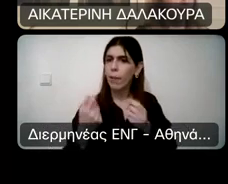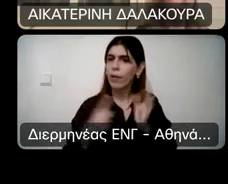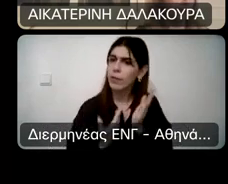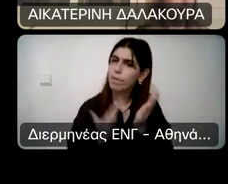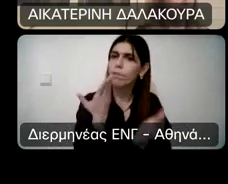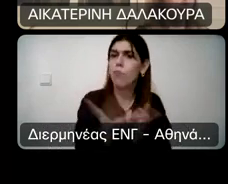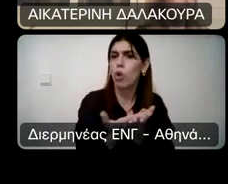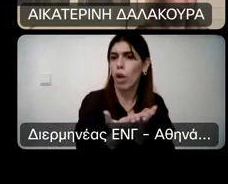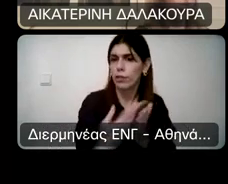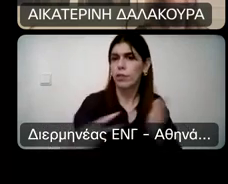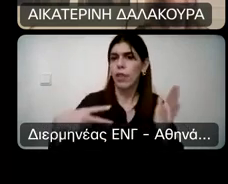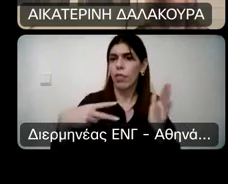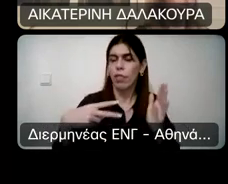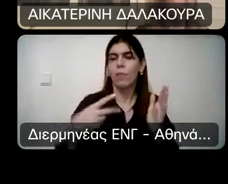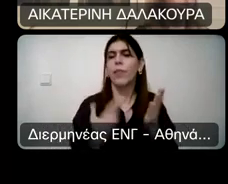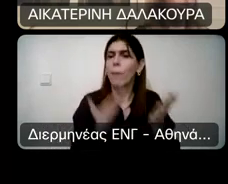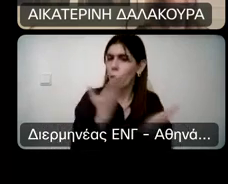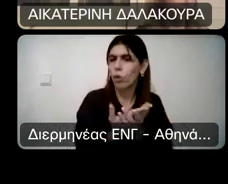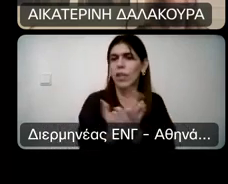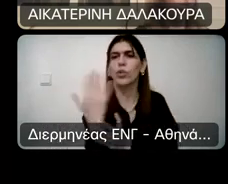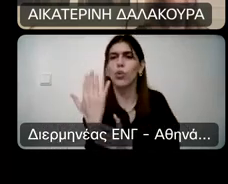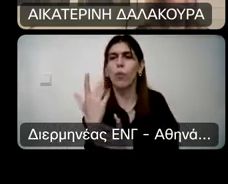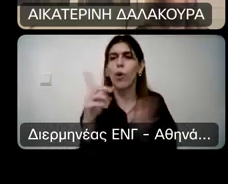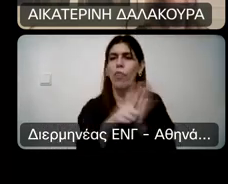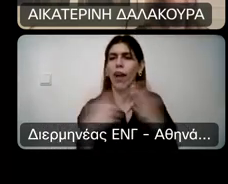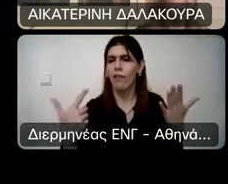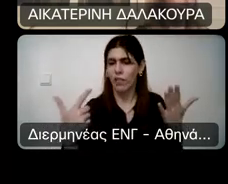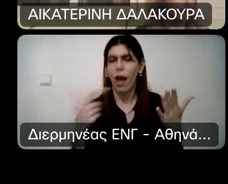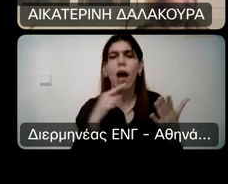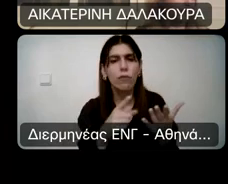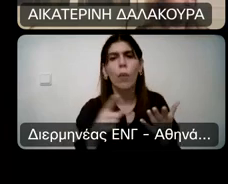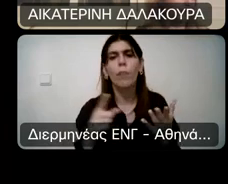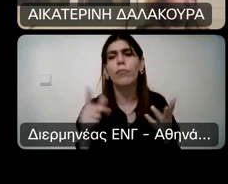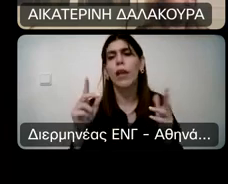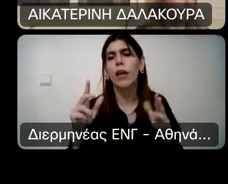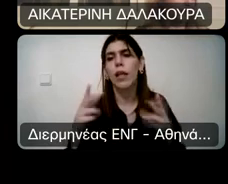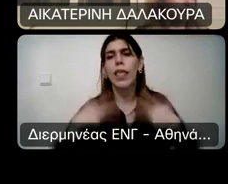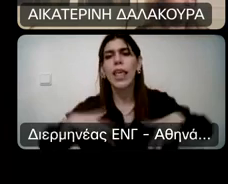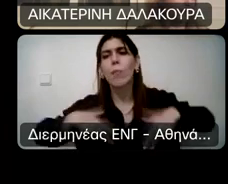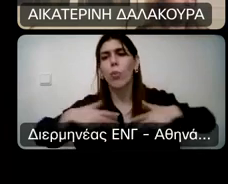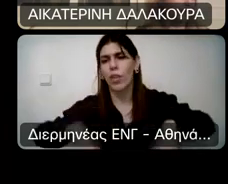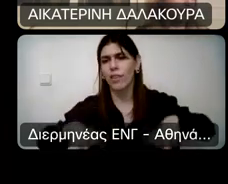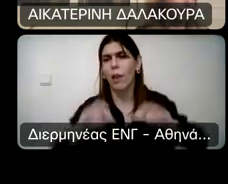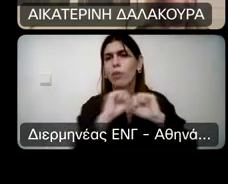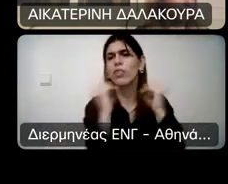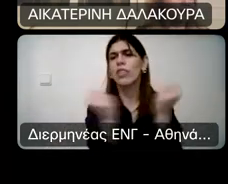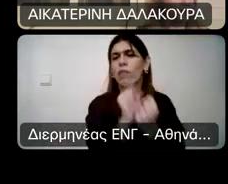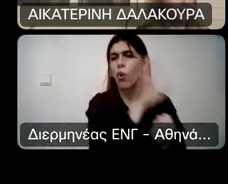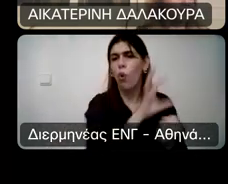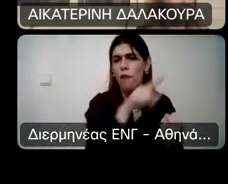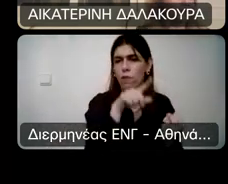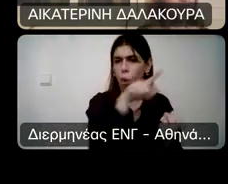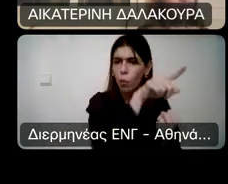η σύσταση 17 της Επιτροπής Υπουργών, των Υπουργών του Συμβουλίου της Ευρώπης, η οποία μεταξύ άλλων καλεί